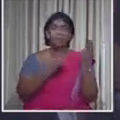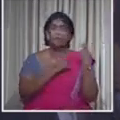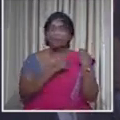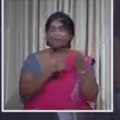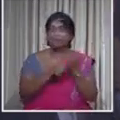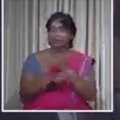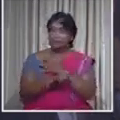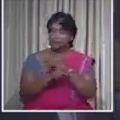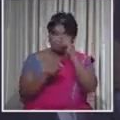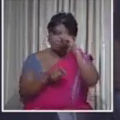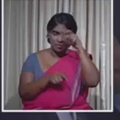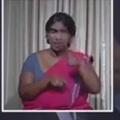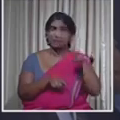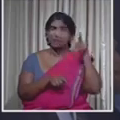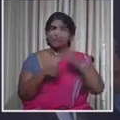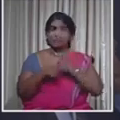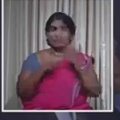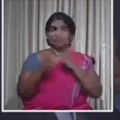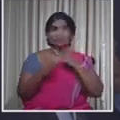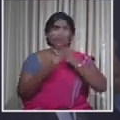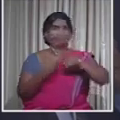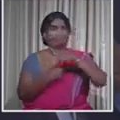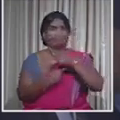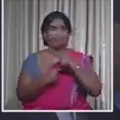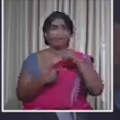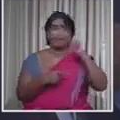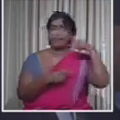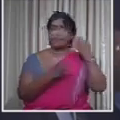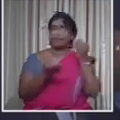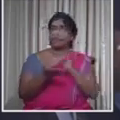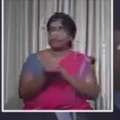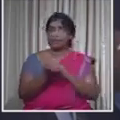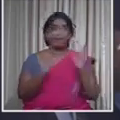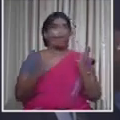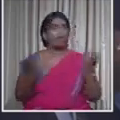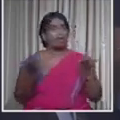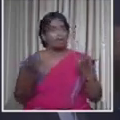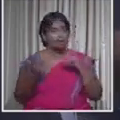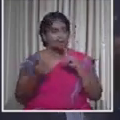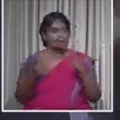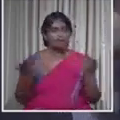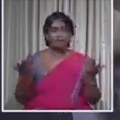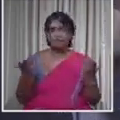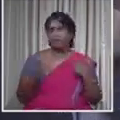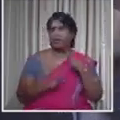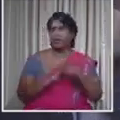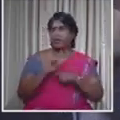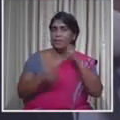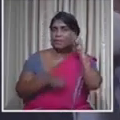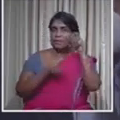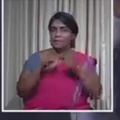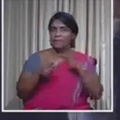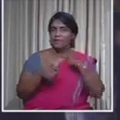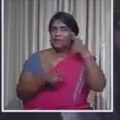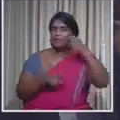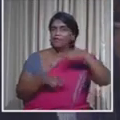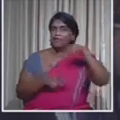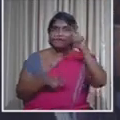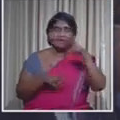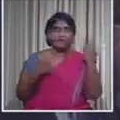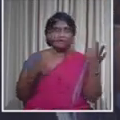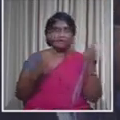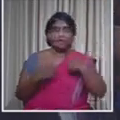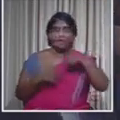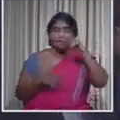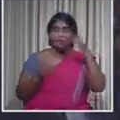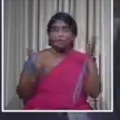ගෝඨාභය රාජපක්ෂ මහත්තයා දැන් ඒ ගැසට් එක රිවර්ස් කරයි කියනවා මම දන්නා හෙටනකොට කියයිද දන්නේ නැහැ කියලා ඉතින් ඒ නිසා රටේ ජනතාවට විශ්වාසයක් නැහැ ඒ විශ්වාසයත්